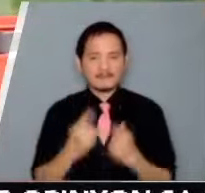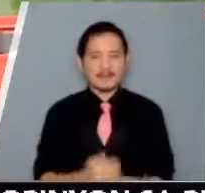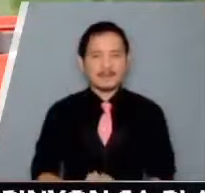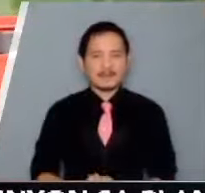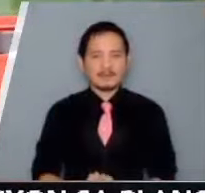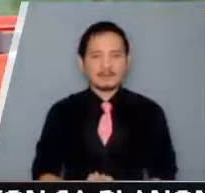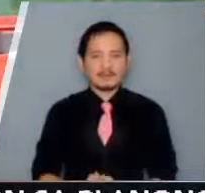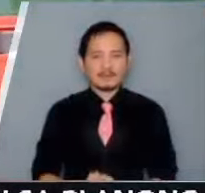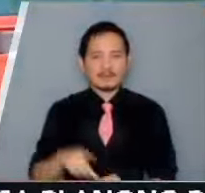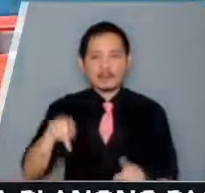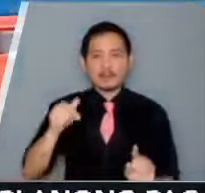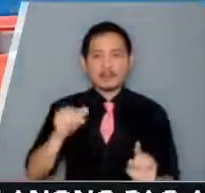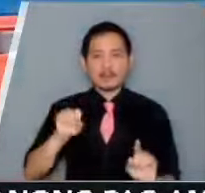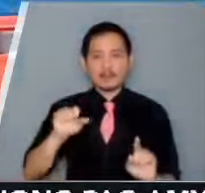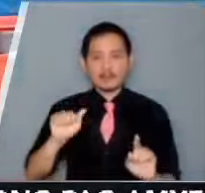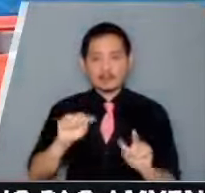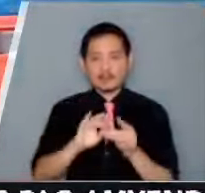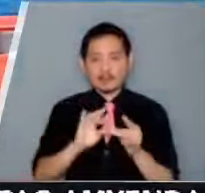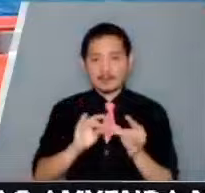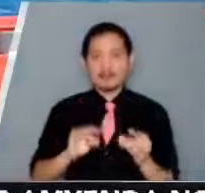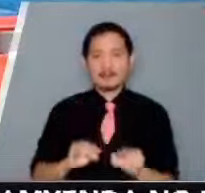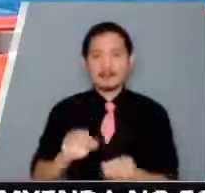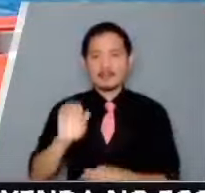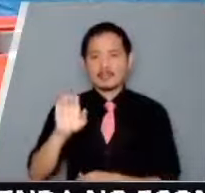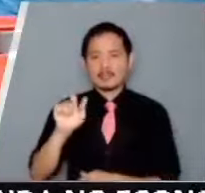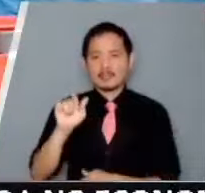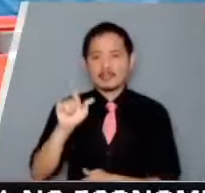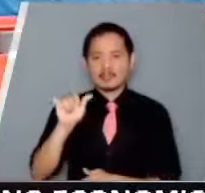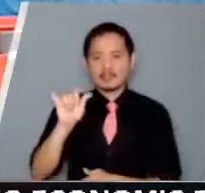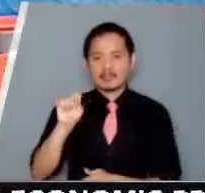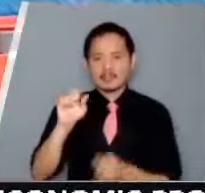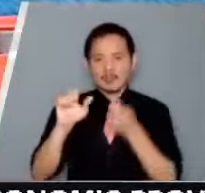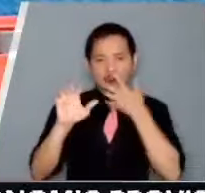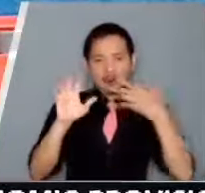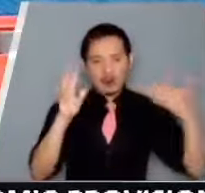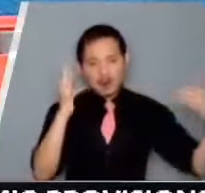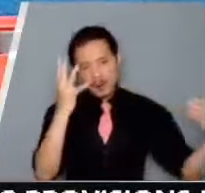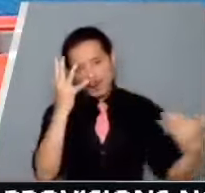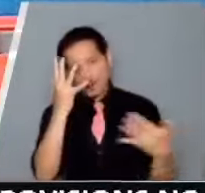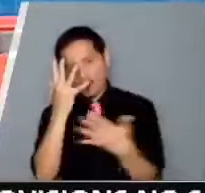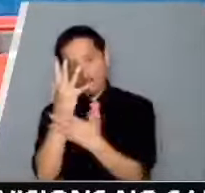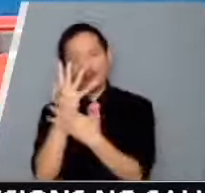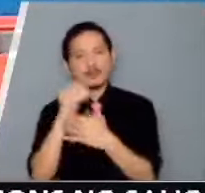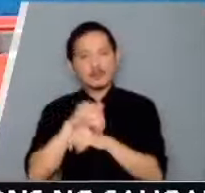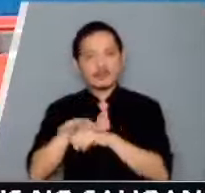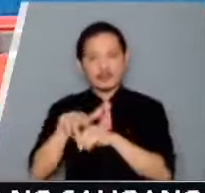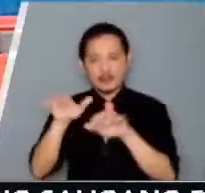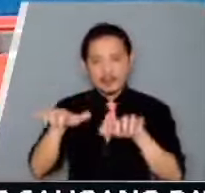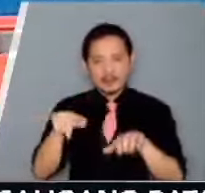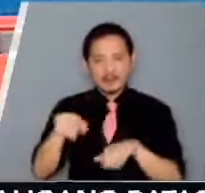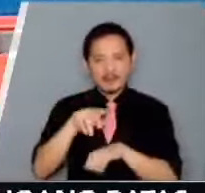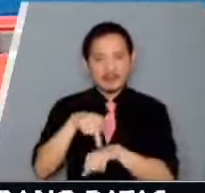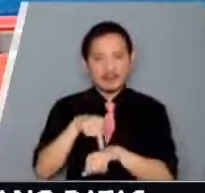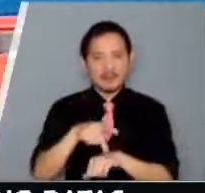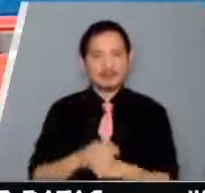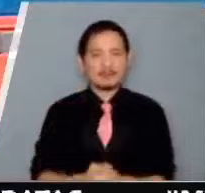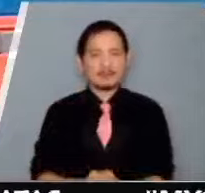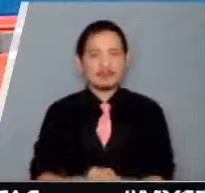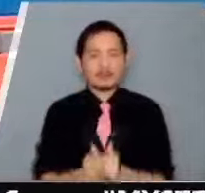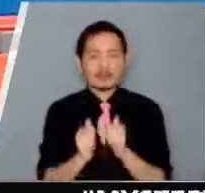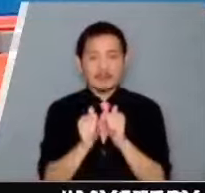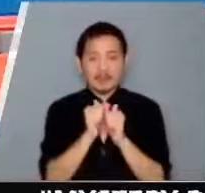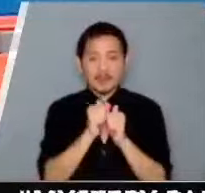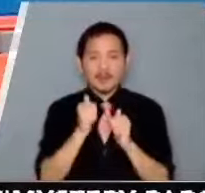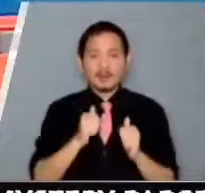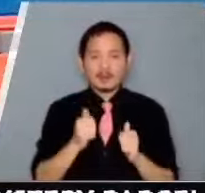easterlies po nakakapekto ngayon sa silangang bahagi ng ating bansa. Base naman sa datos ng Metro Weather, magtatagal ang monsoon break sa